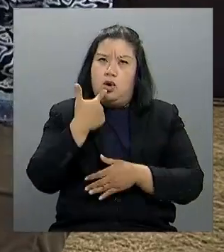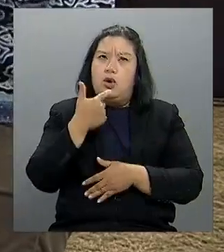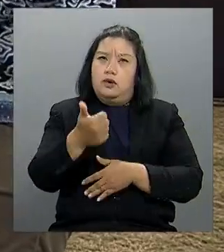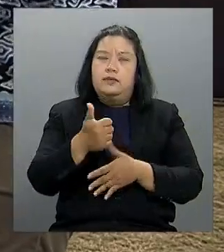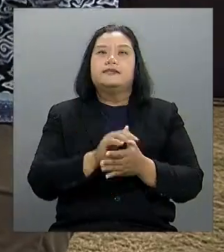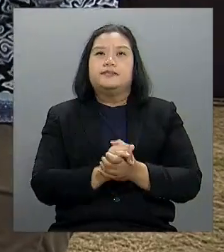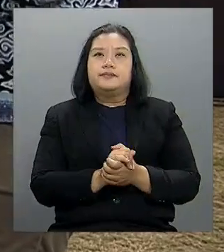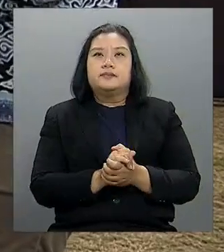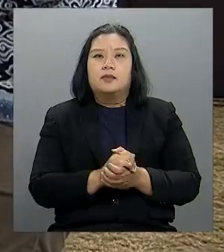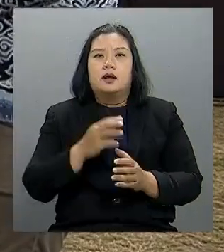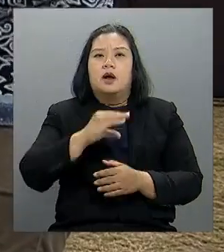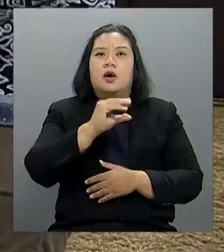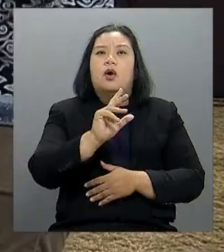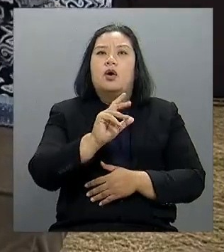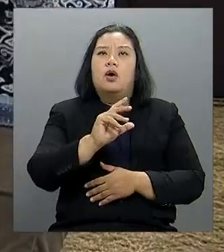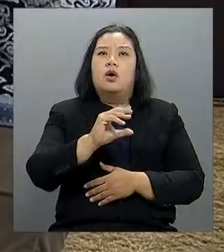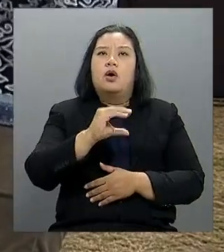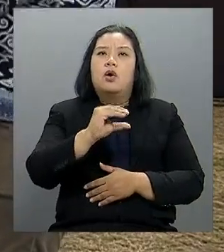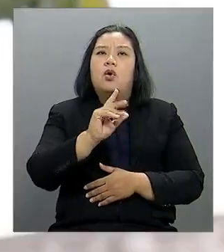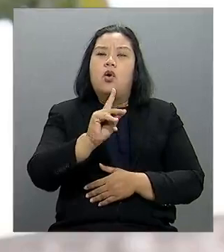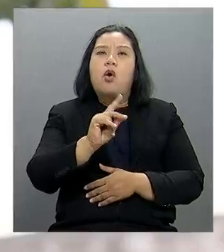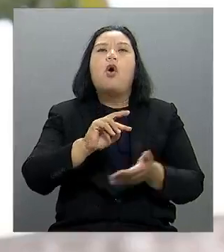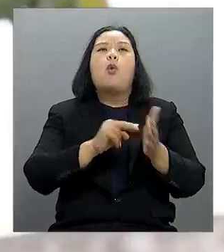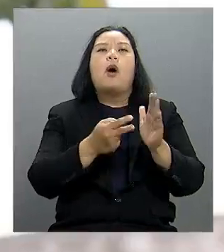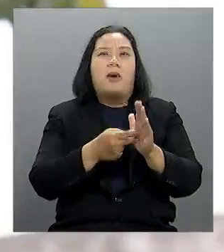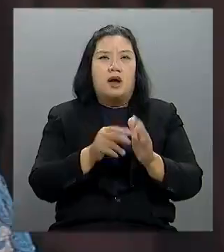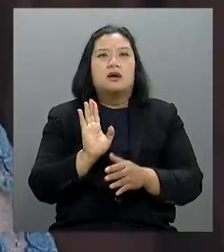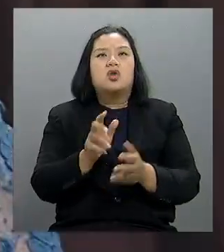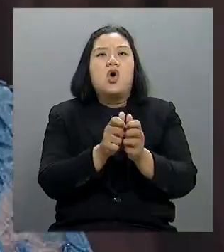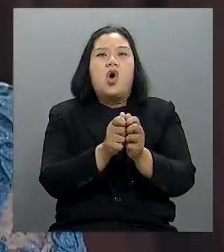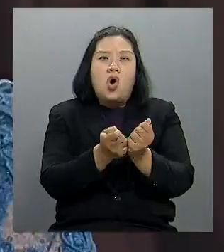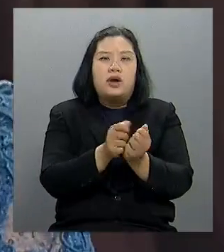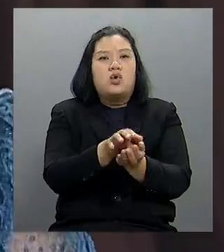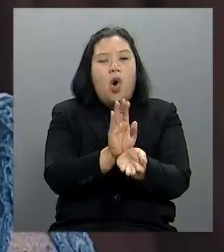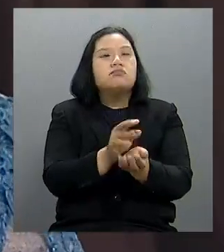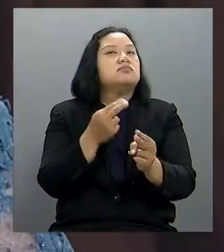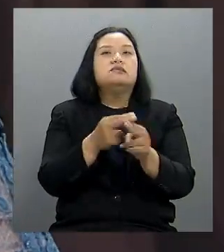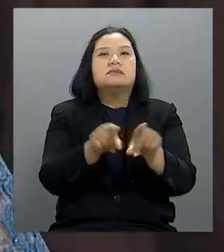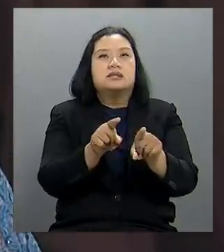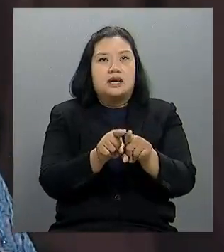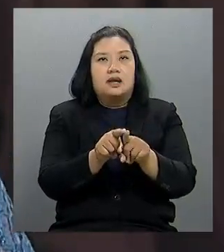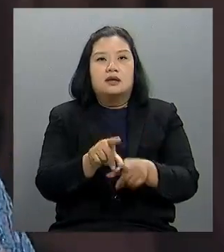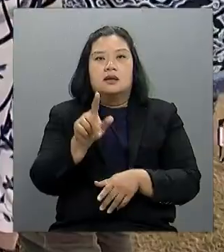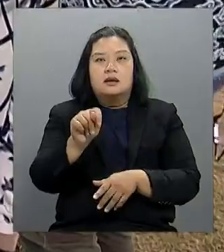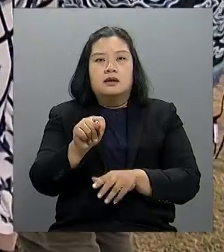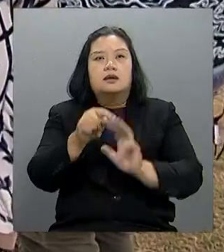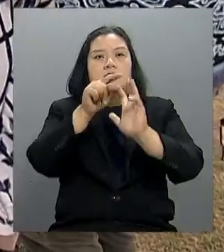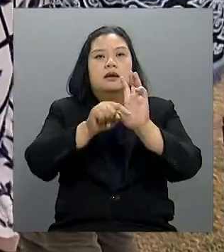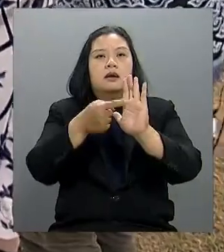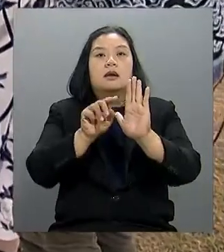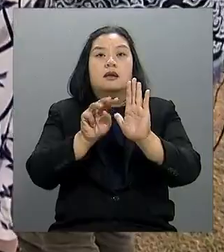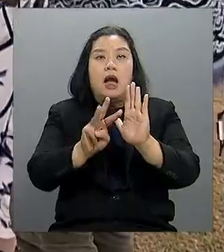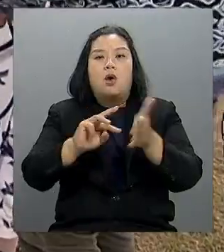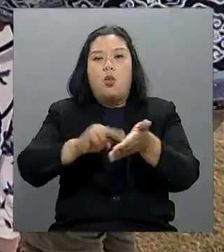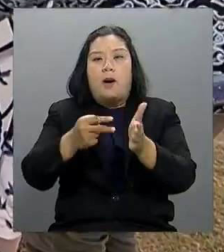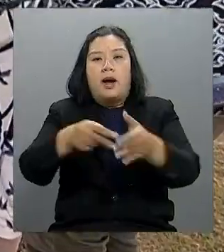ว่าอะไรฮะ โอนี่หมายถึงหอยค่ะ อ๋อคือหอย ใช่โอหมายถึงหอย เต้าก็เหมือนเอาไปทอดนี่นะ เอาไปผัด เอาไปผัด ผัด พูดมาขนาดนี้แล้วนะคะก